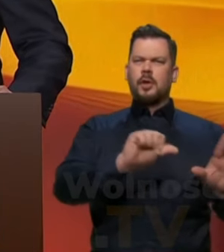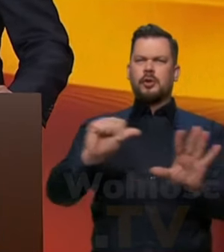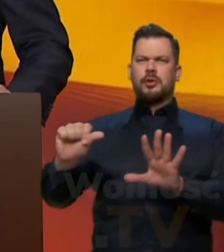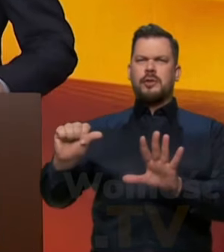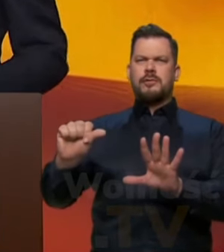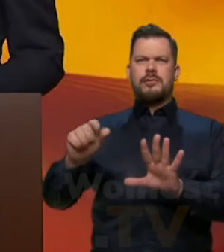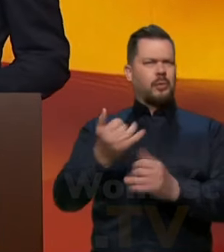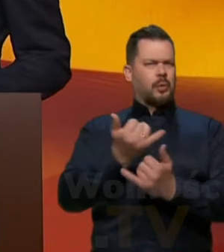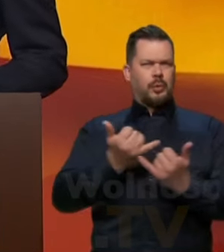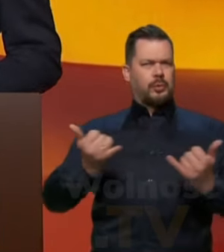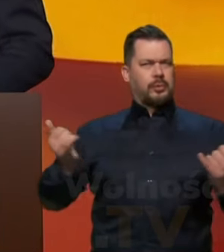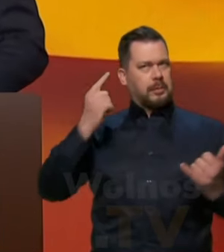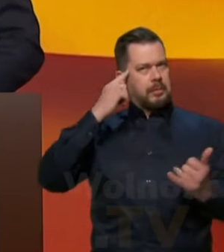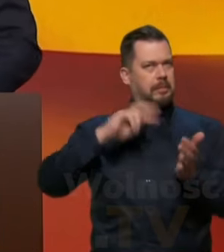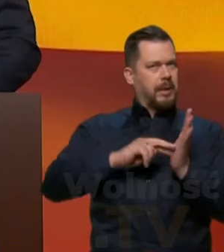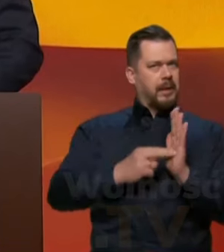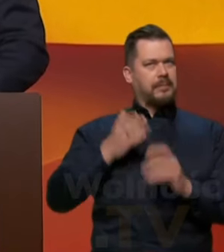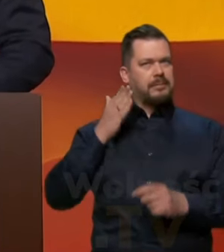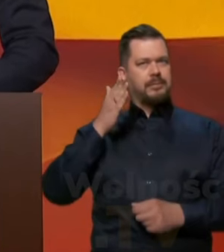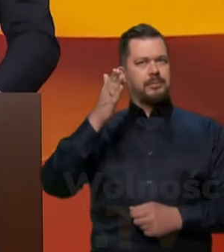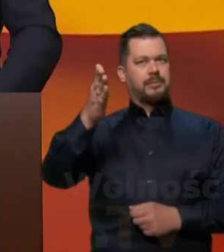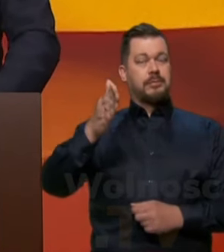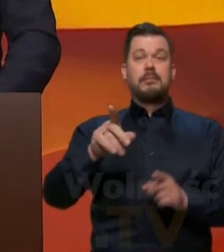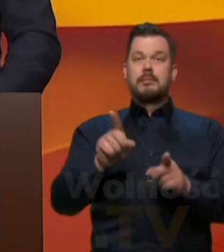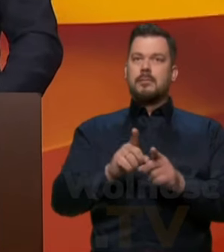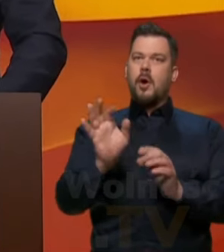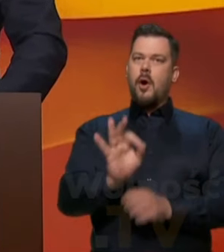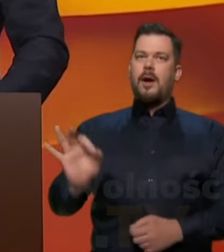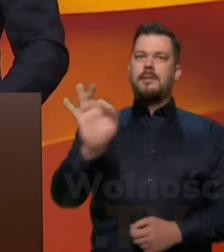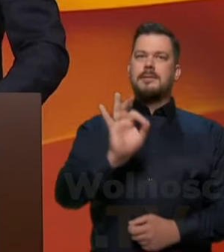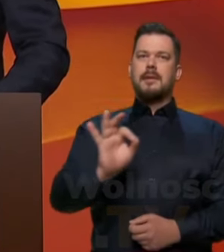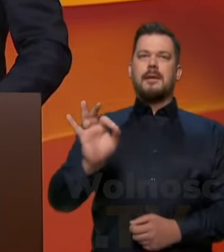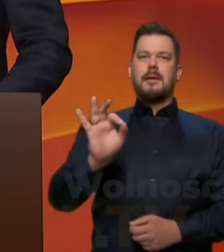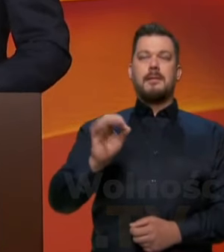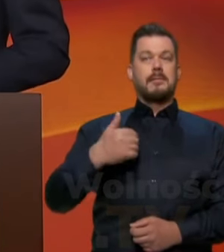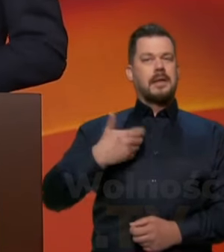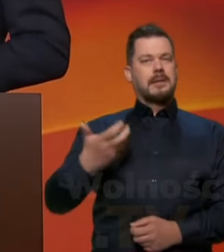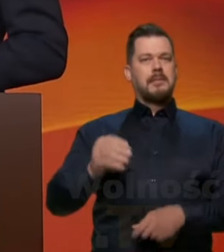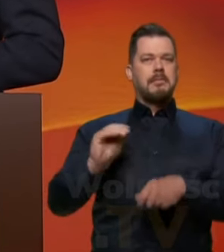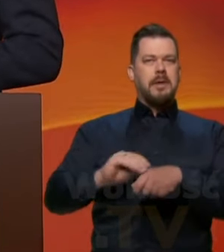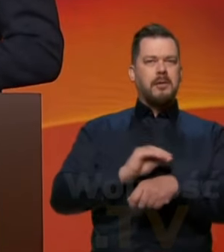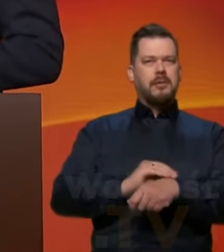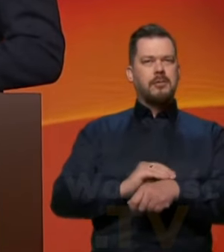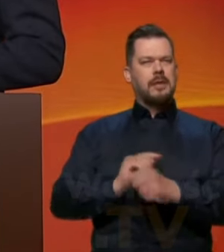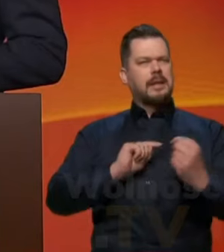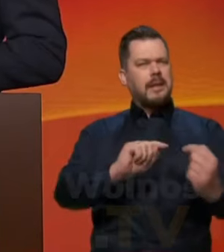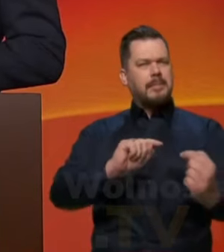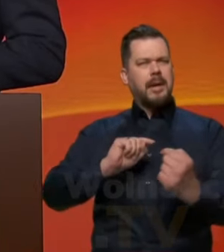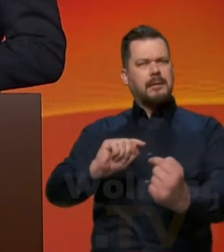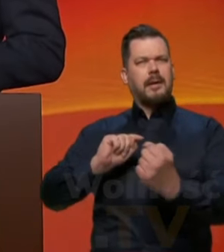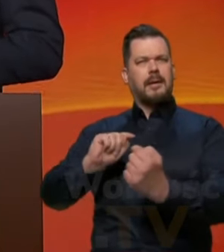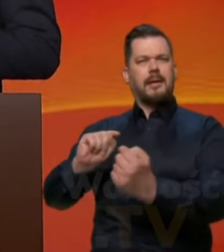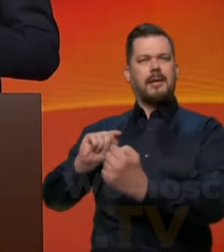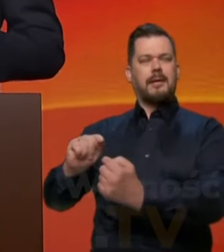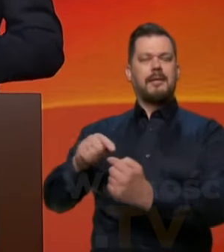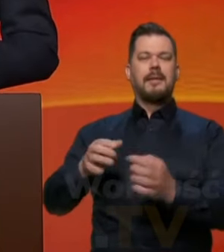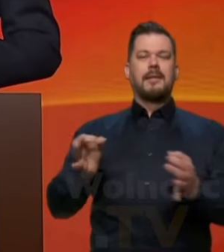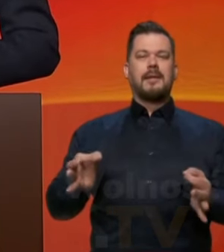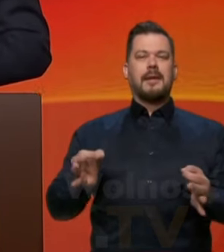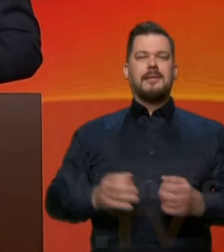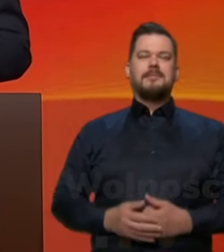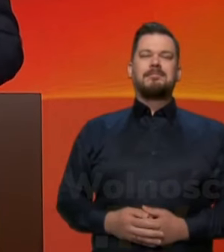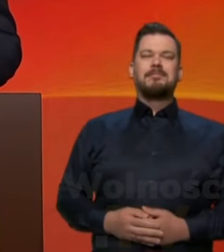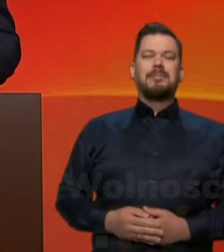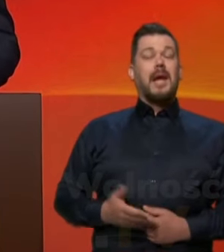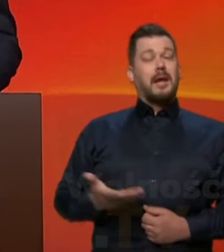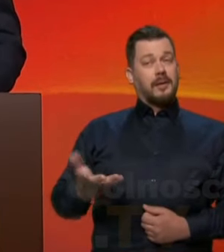wizji rozwoju miasta, ale także niepowtarzalna okazja na, mamy nadzieję, merytoryczną debatę w tym miejscu. No i zdecydowanie